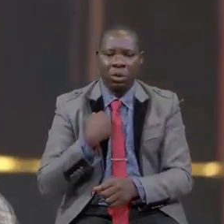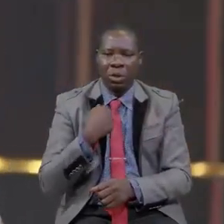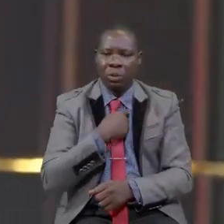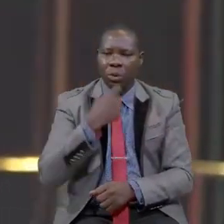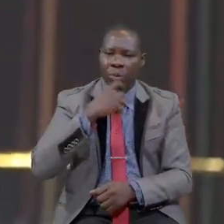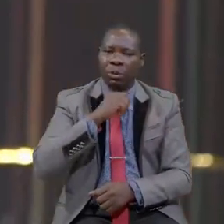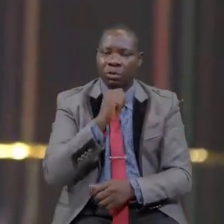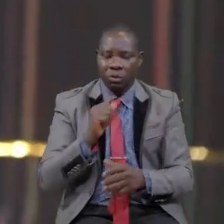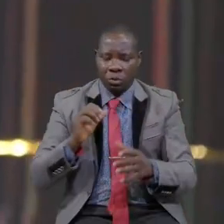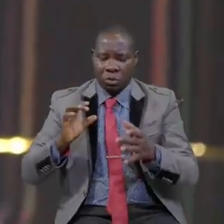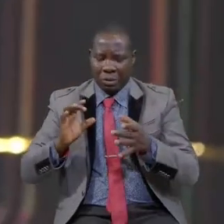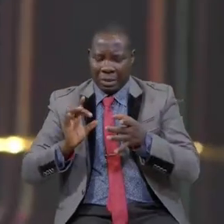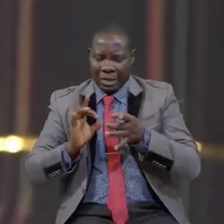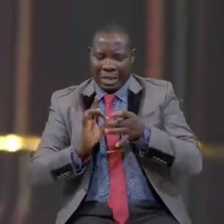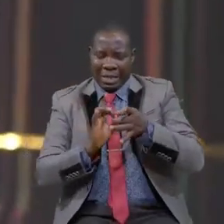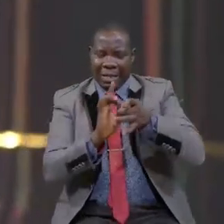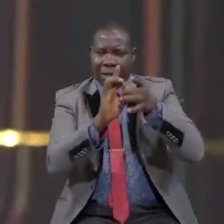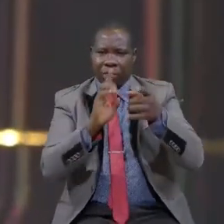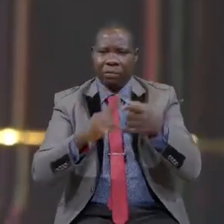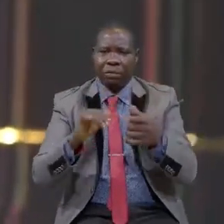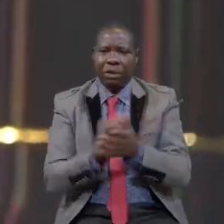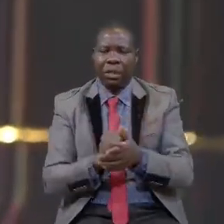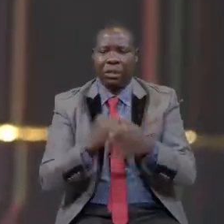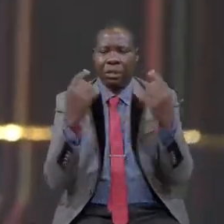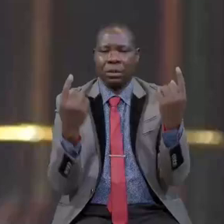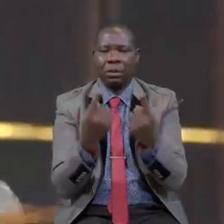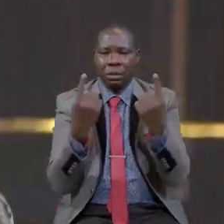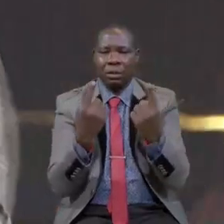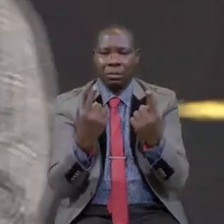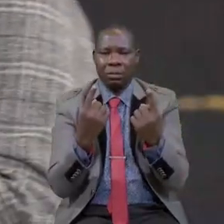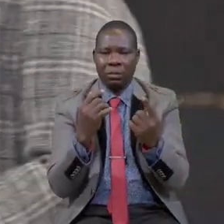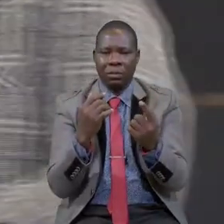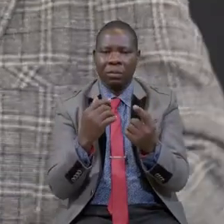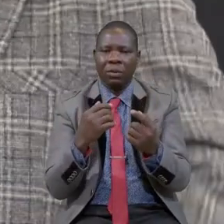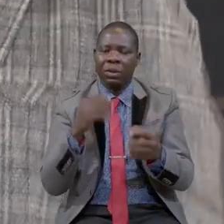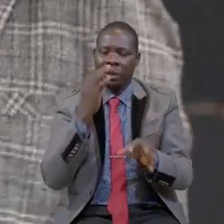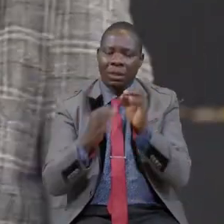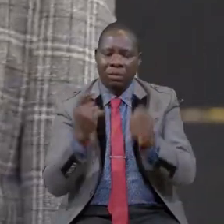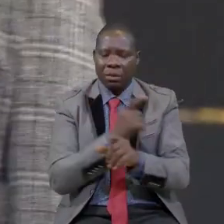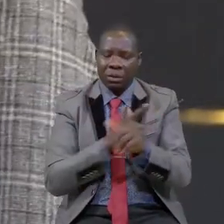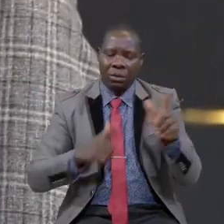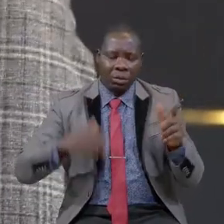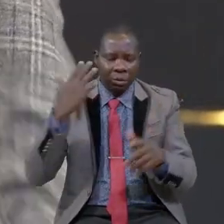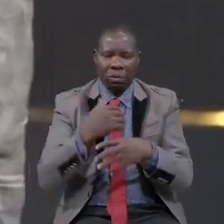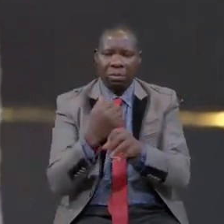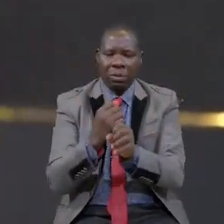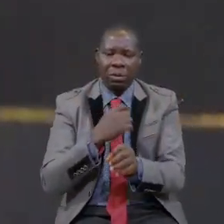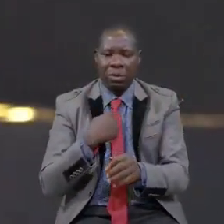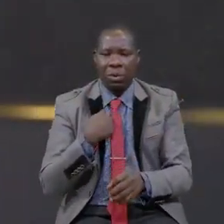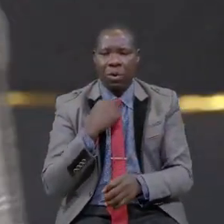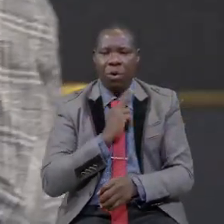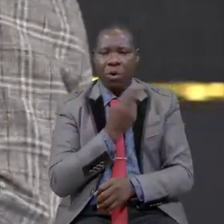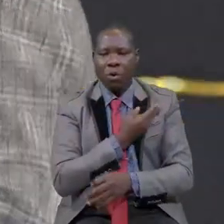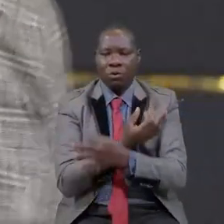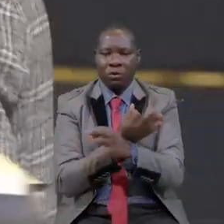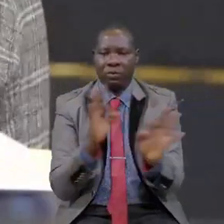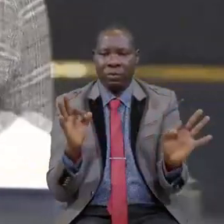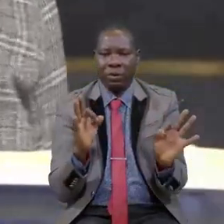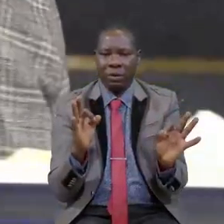nous attacher à cette iniquité ou à ce péché. Si l'Éternel doit nous